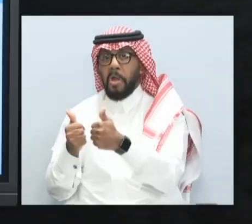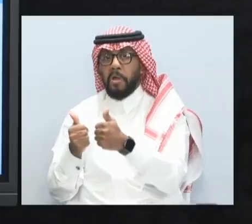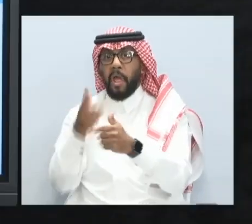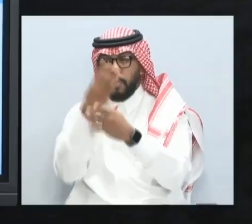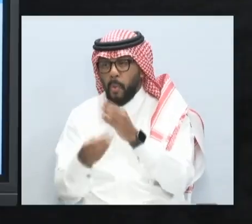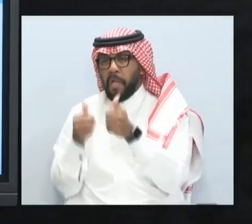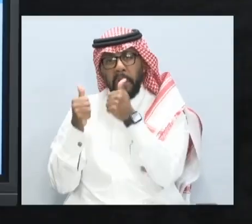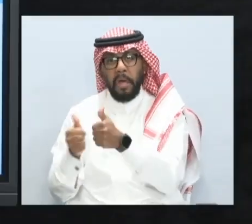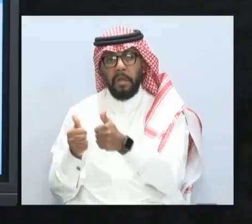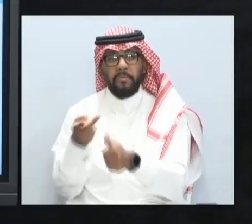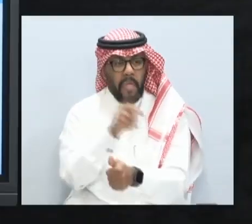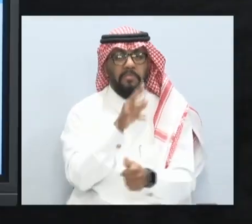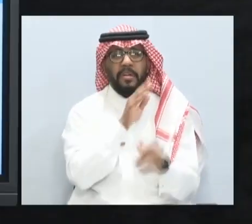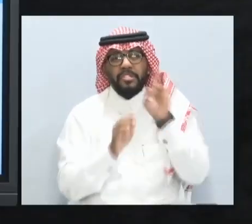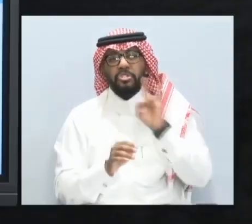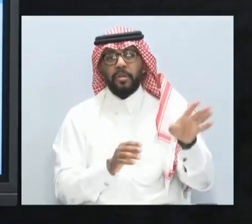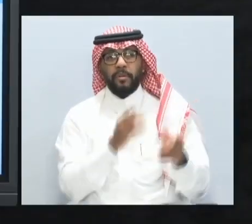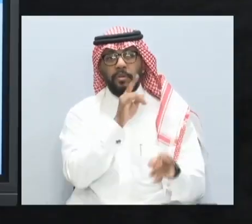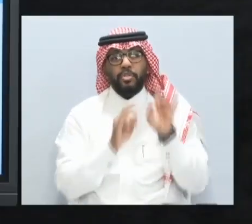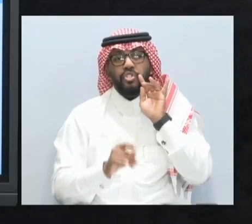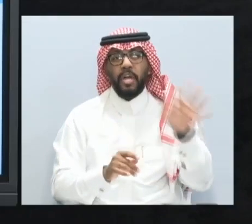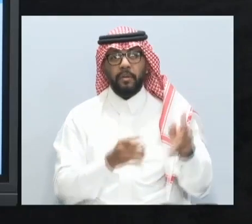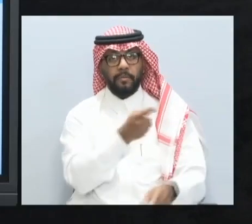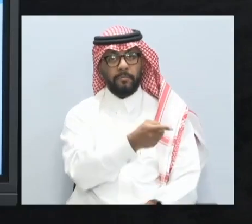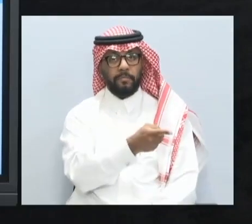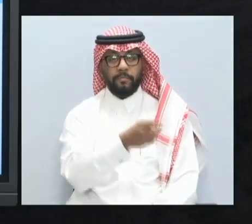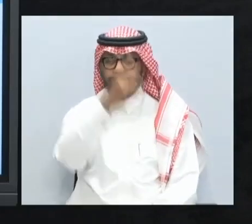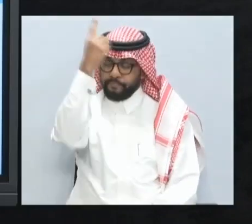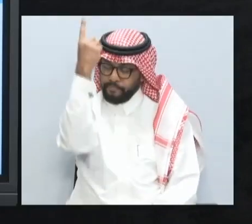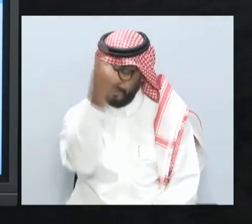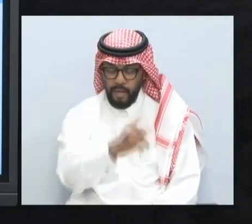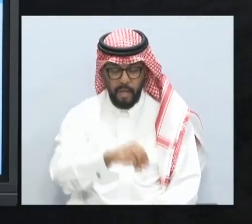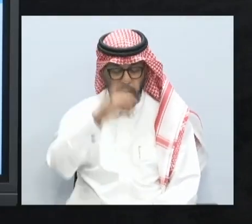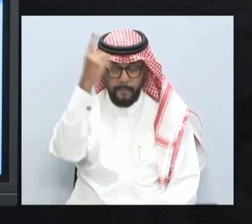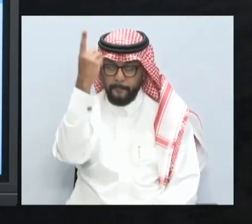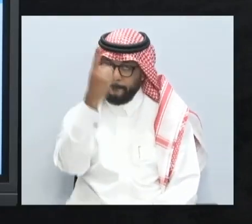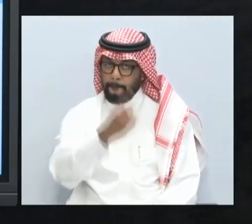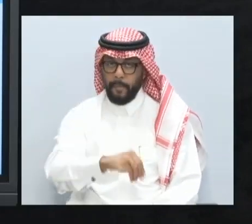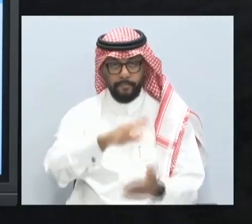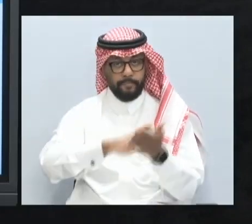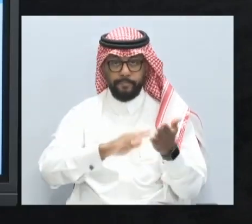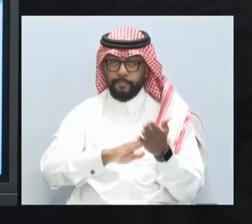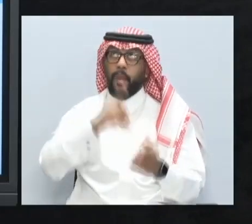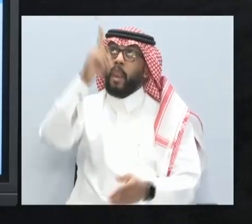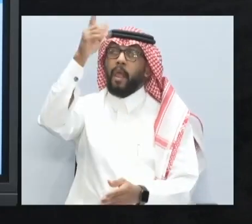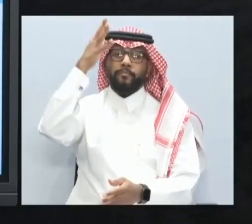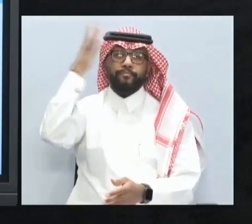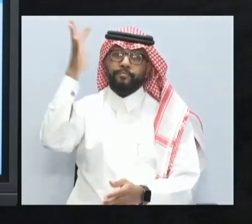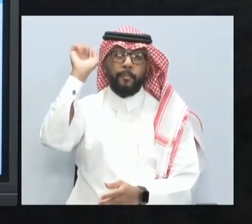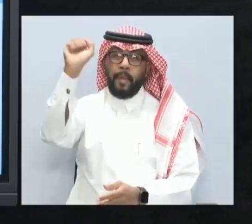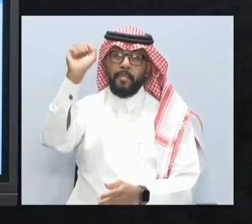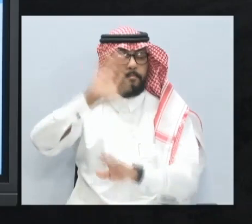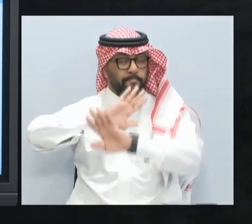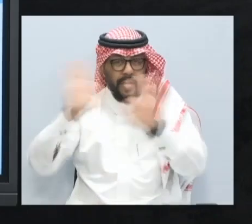هذه كلها من التنجيم نسال الله السلامه والعافيه فهذه امور غيبيه خاصه بالله جل جل وعلا